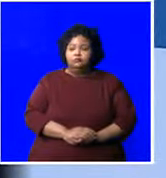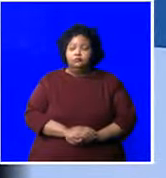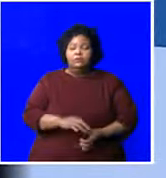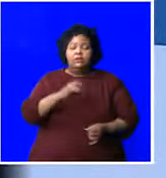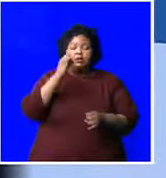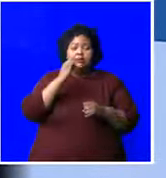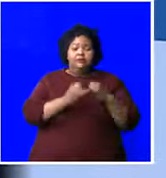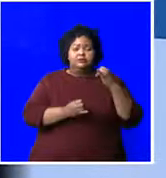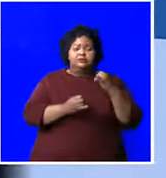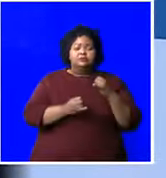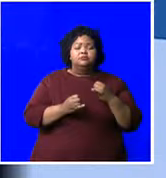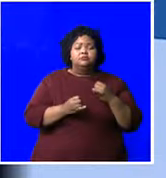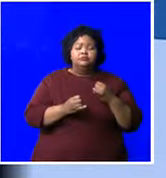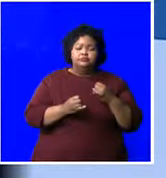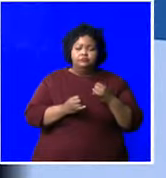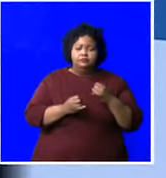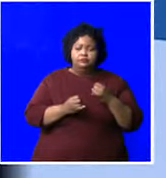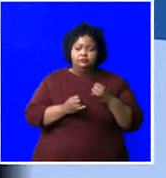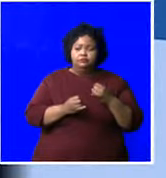Sengidina nje.